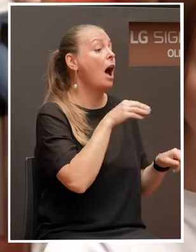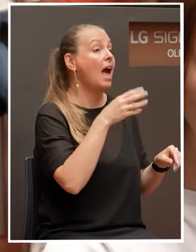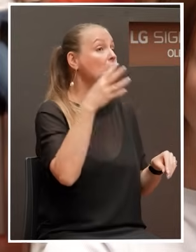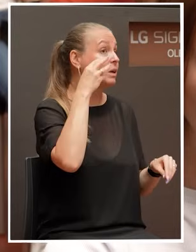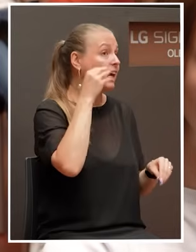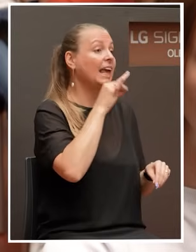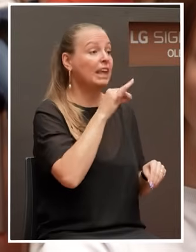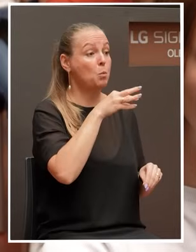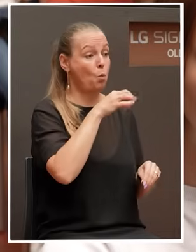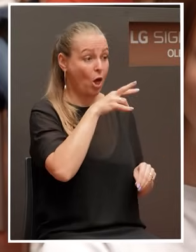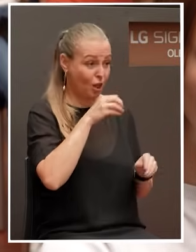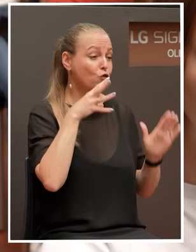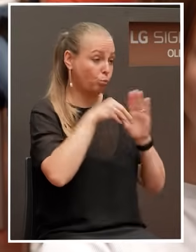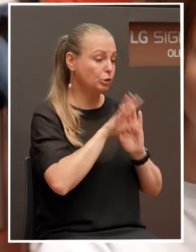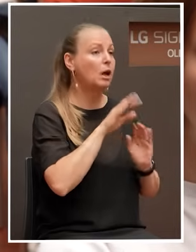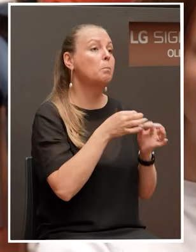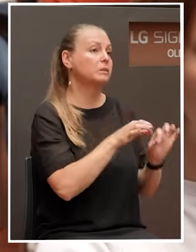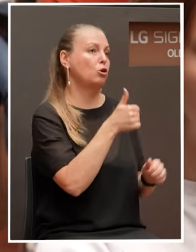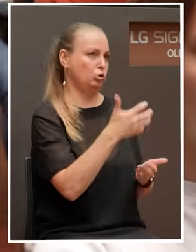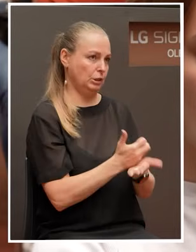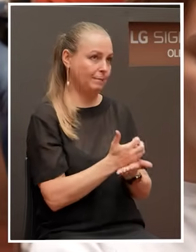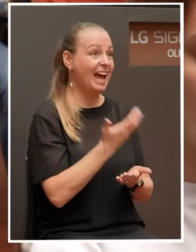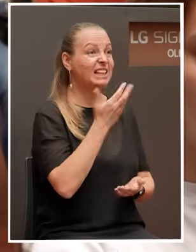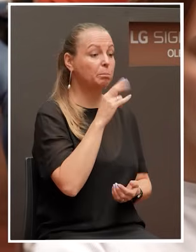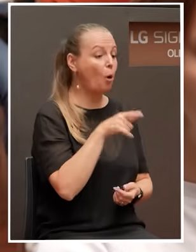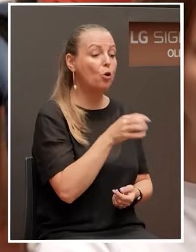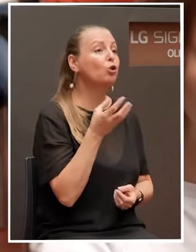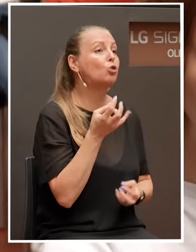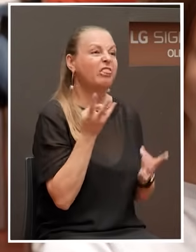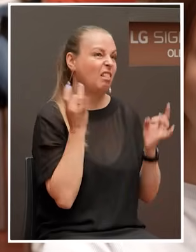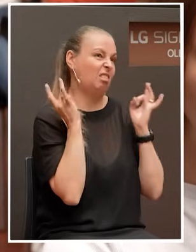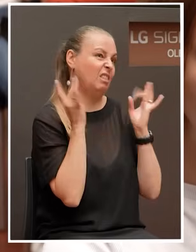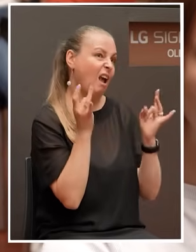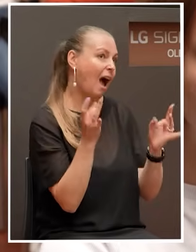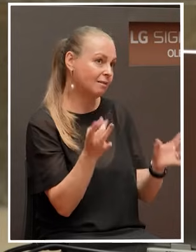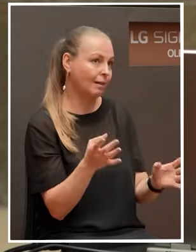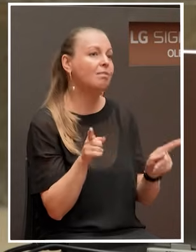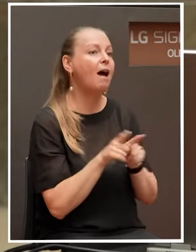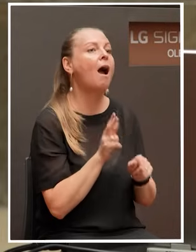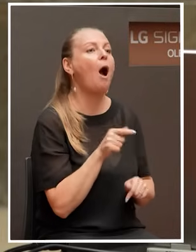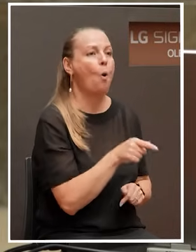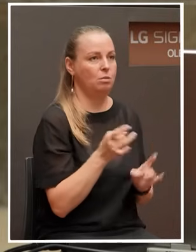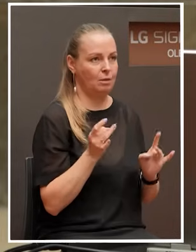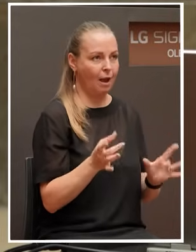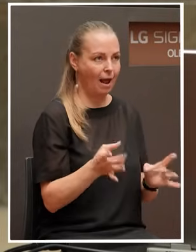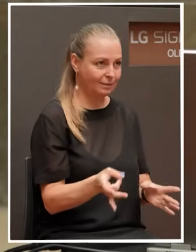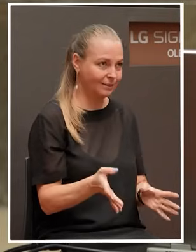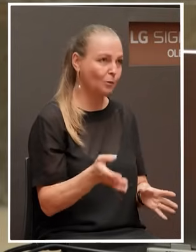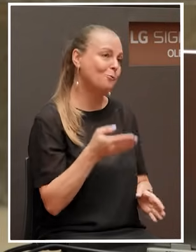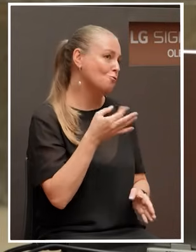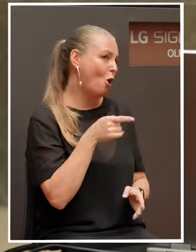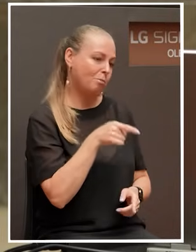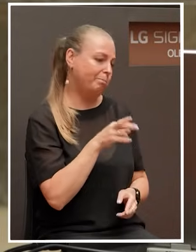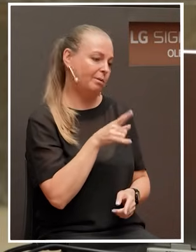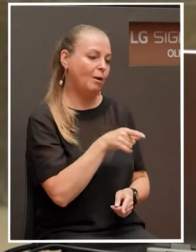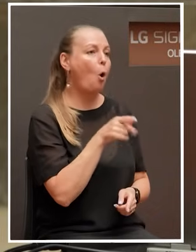постепенно хорошо зарабатывать. Если бы он еще не тратил так, как он тратил, благо он был богемом долгую часть своей жизни, то